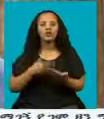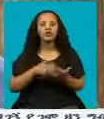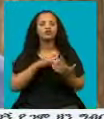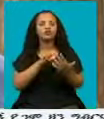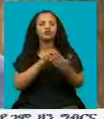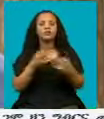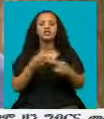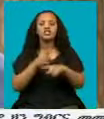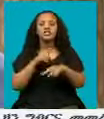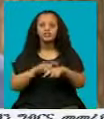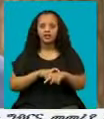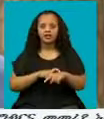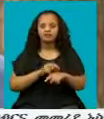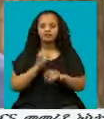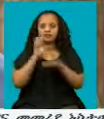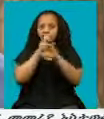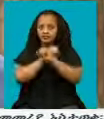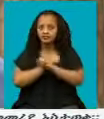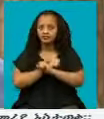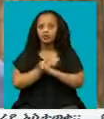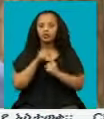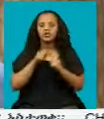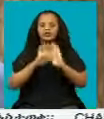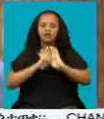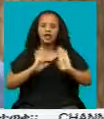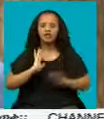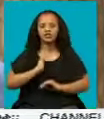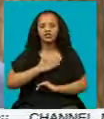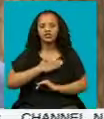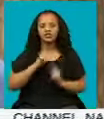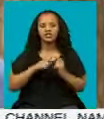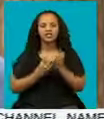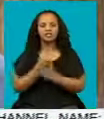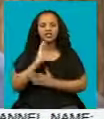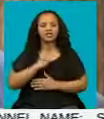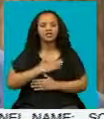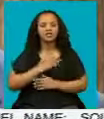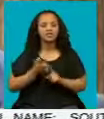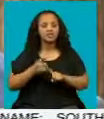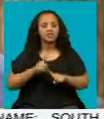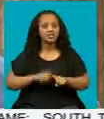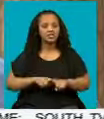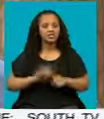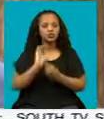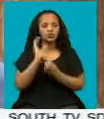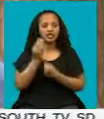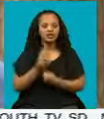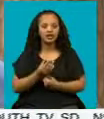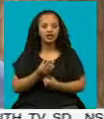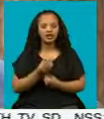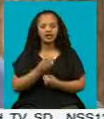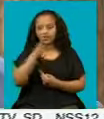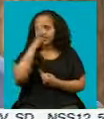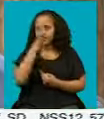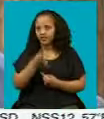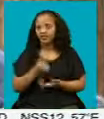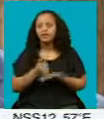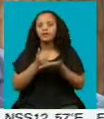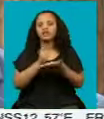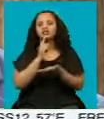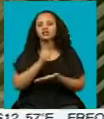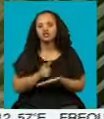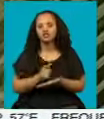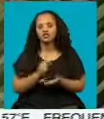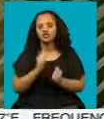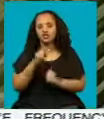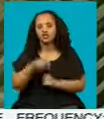ጦርነት በአጭር ጊዜ ተጠናቆ ወደ ሰላማችን ወደ ልማታችን የምንመለስበትን ሁኔታ እንዲፈጠር ማገዝ መቻል